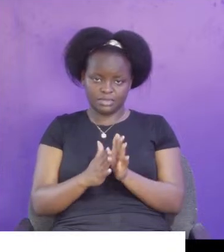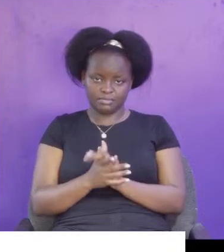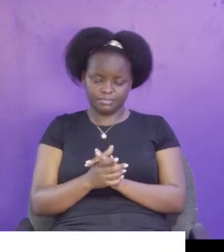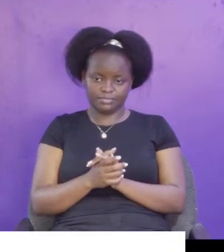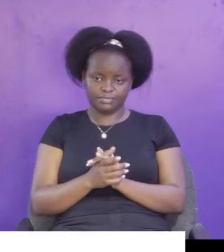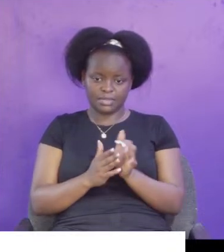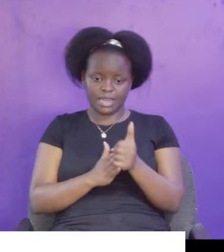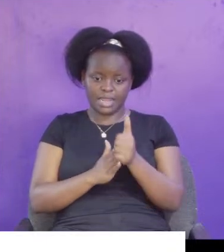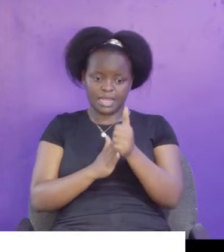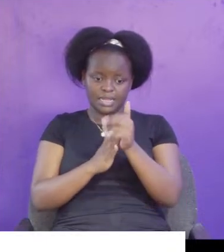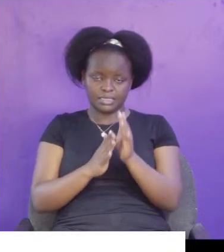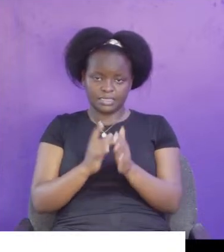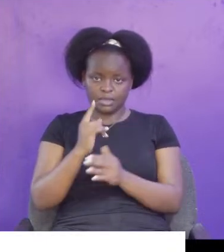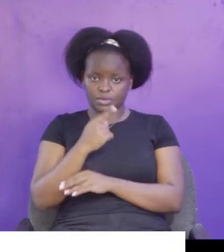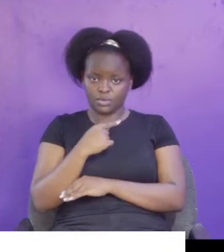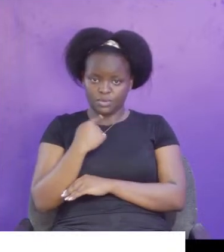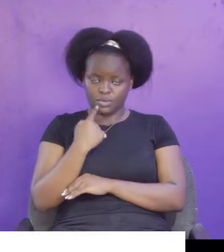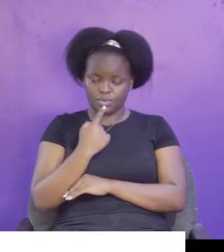ambaye